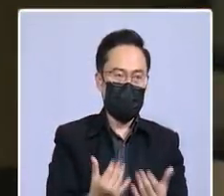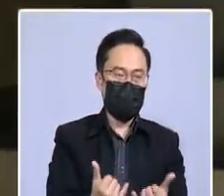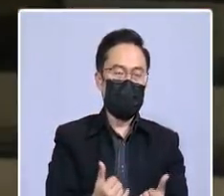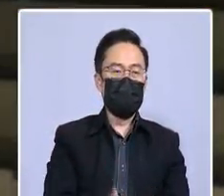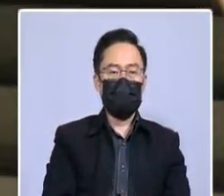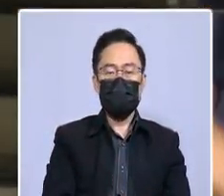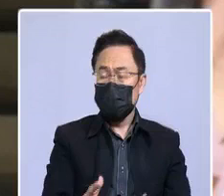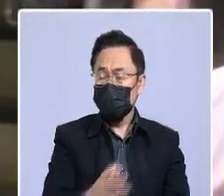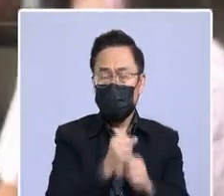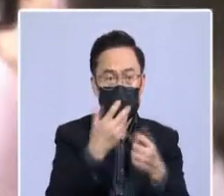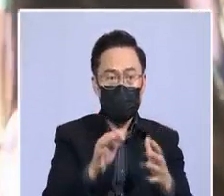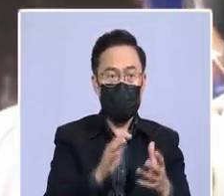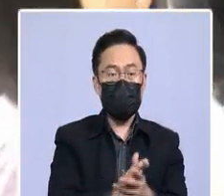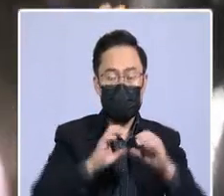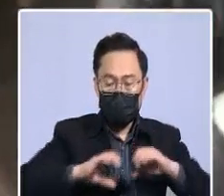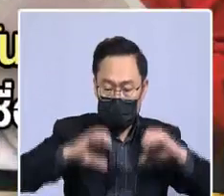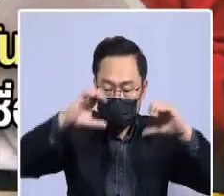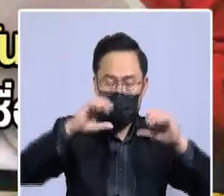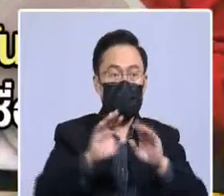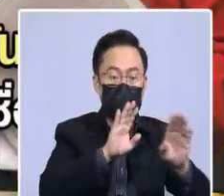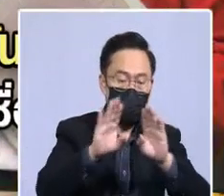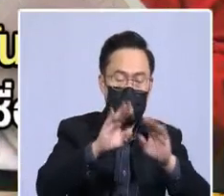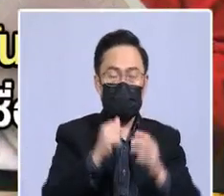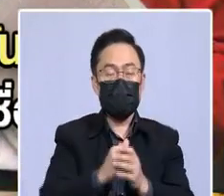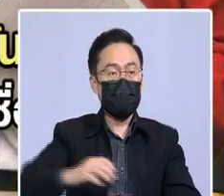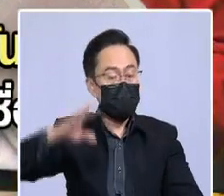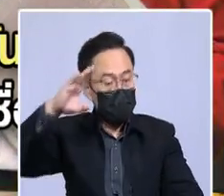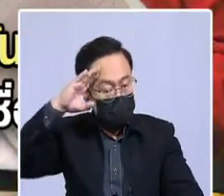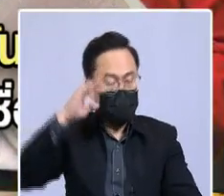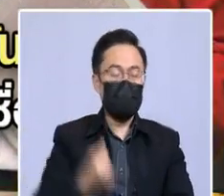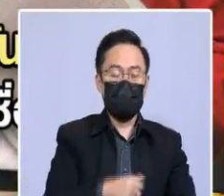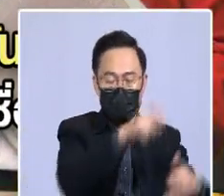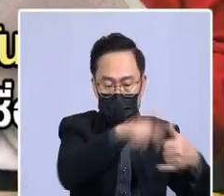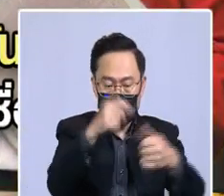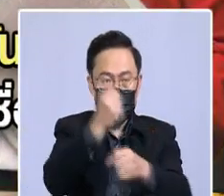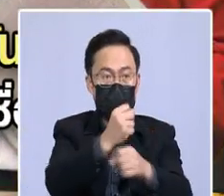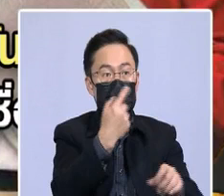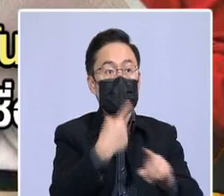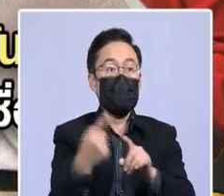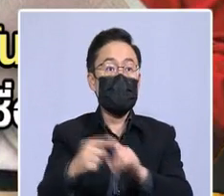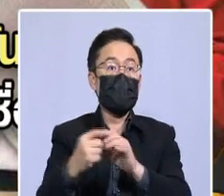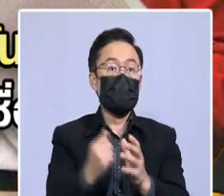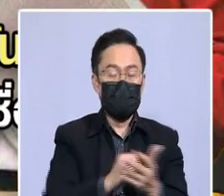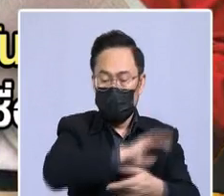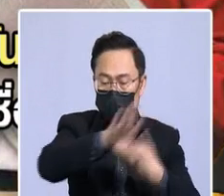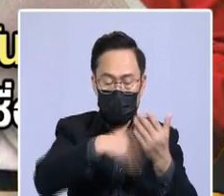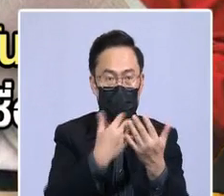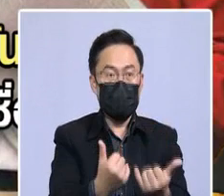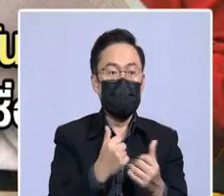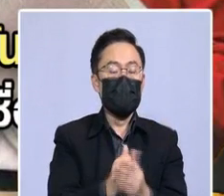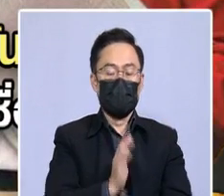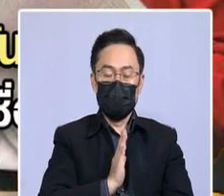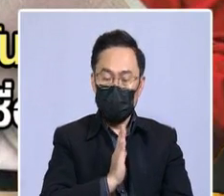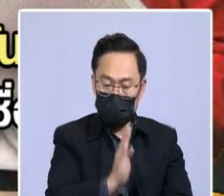กด้านทั้งไม่ว่าด้านอาหารด้านการดูแลการใช้คน นะความซื่อสัตย์สำคัญคือความซื่อสัตย ์ ความ